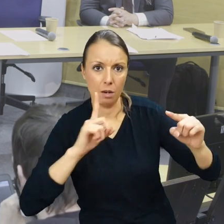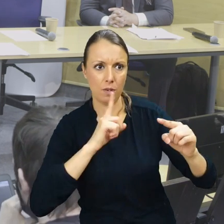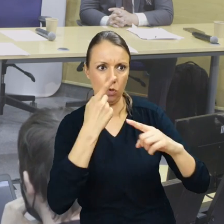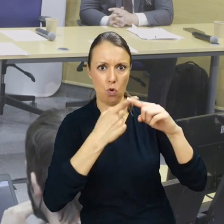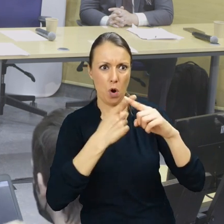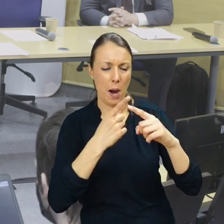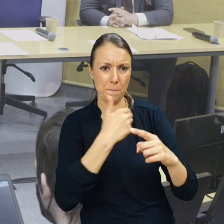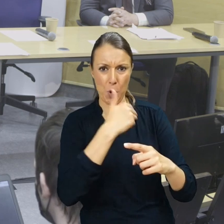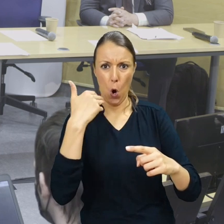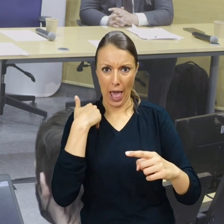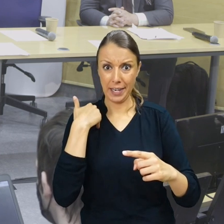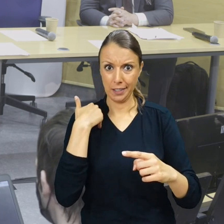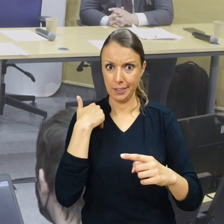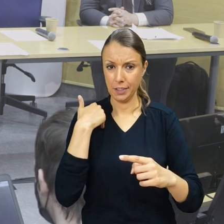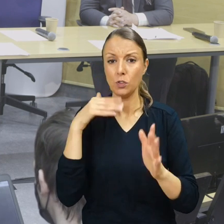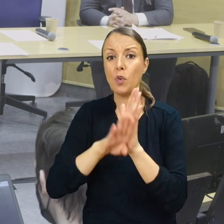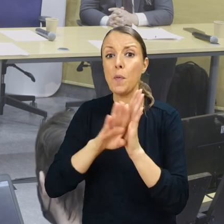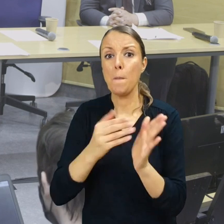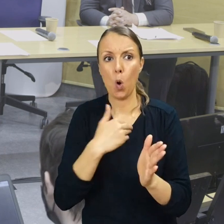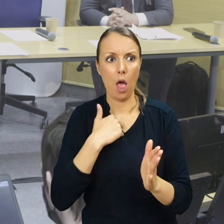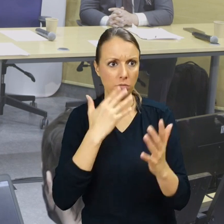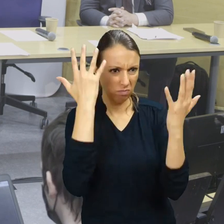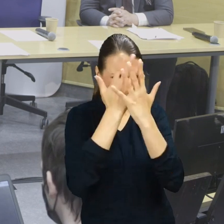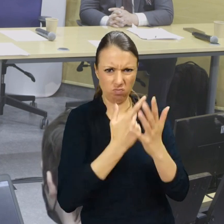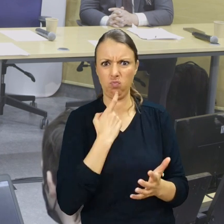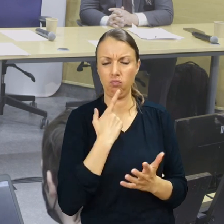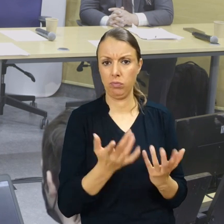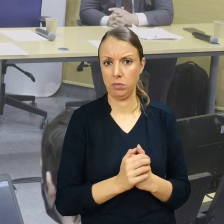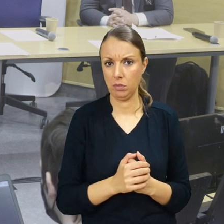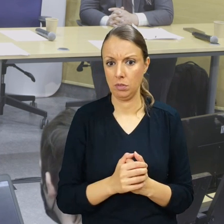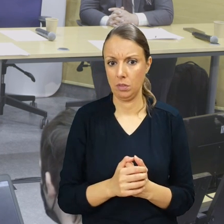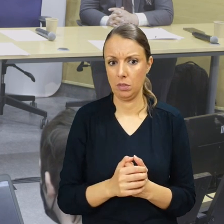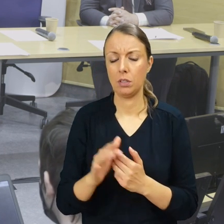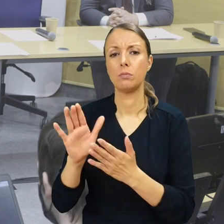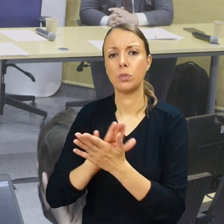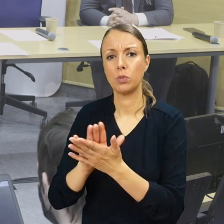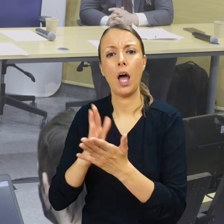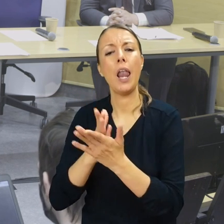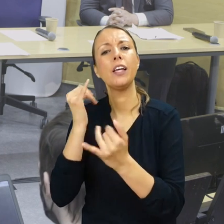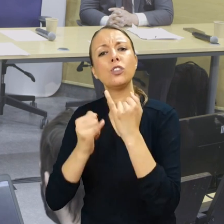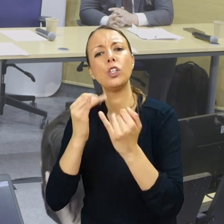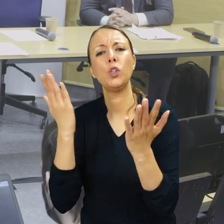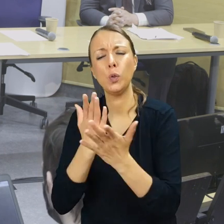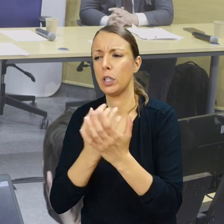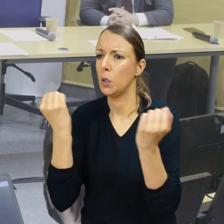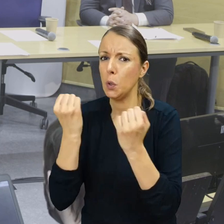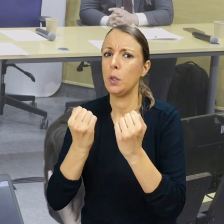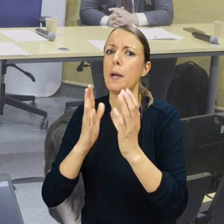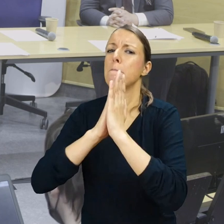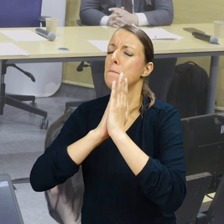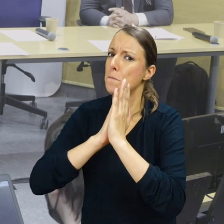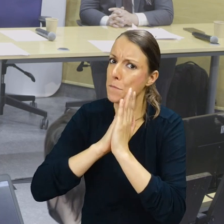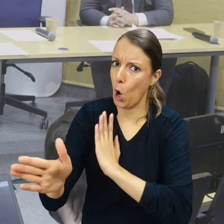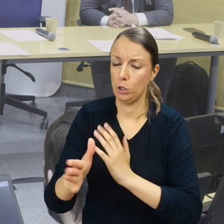Bo jeżeli podejdziemy do tego w sposób, proszę mi wybaczyć już ten język, głupatologiczny, i